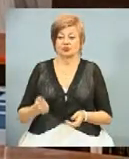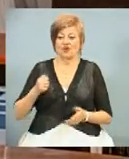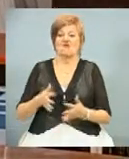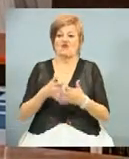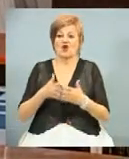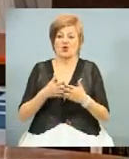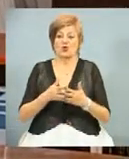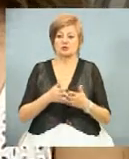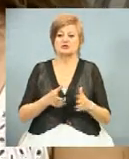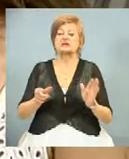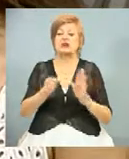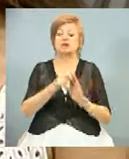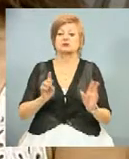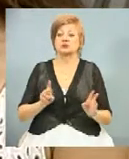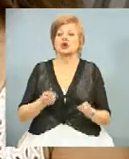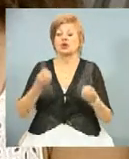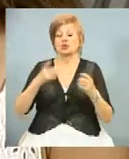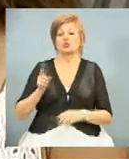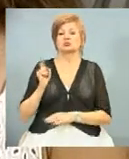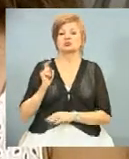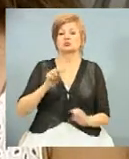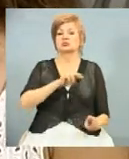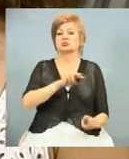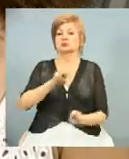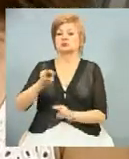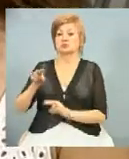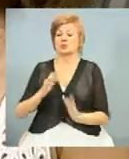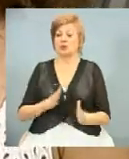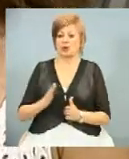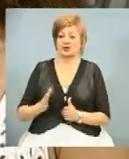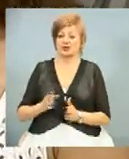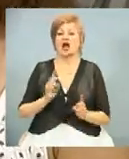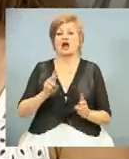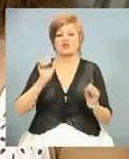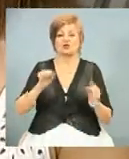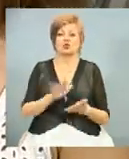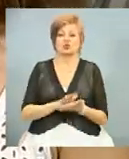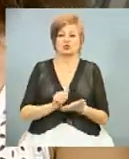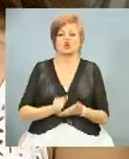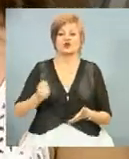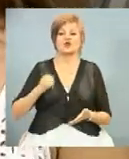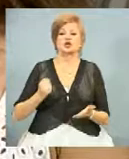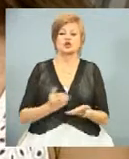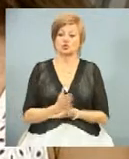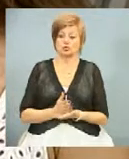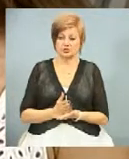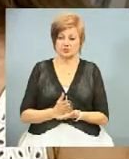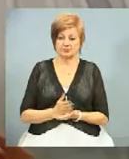Воюють з ким-то. Або просто стоять на варті порядку. Кого ми можемо назвати військовослужбовцями?